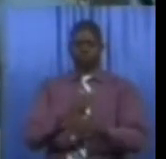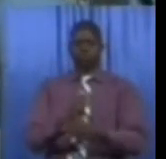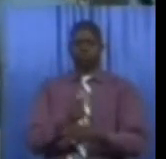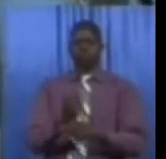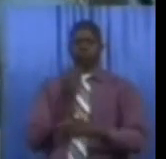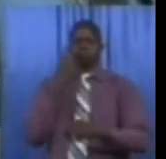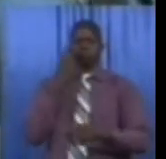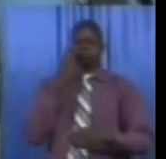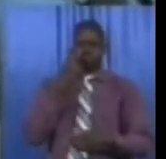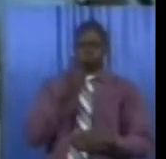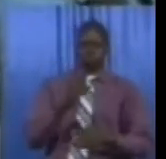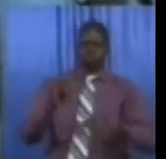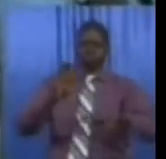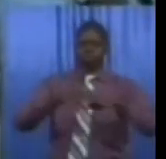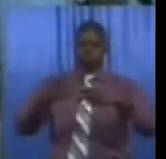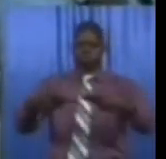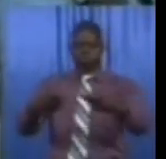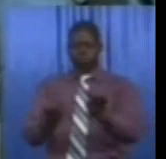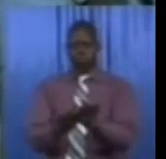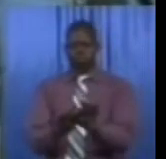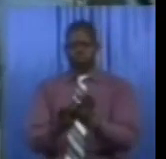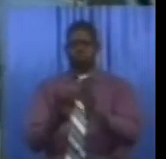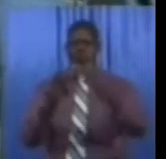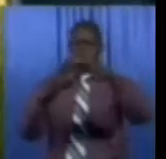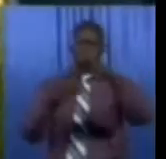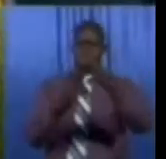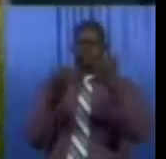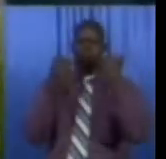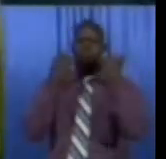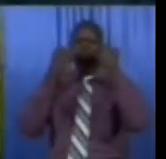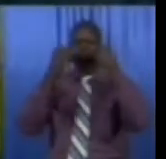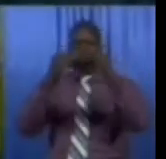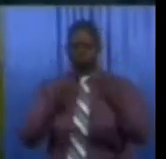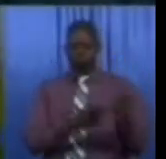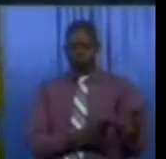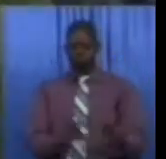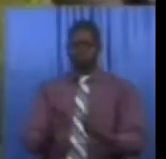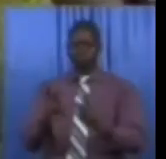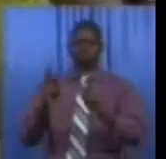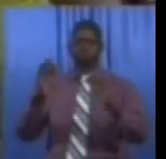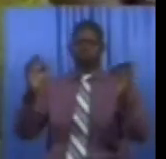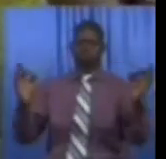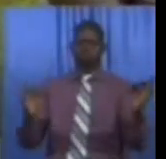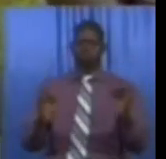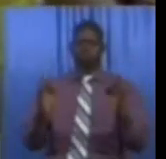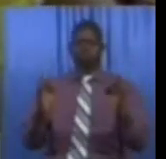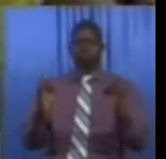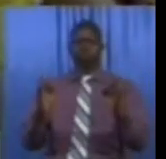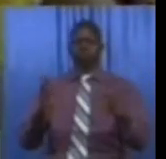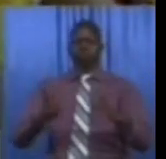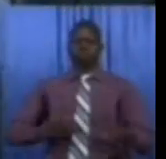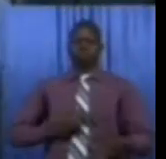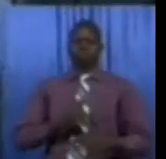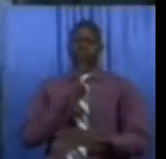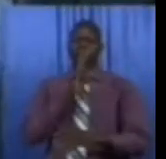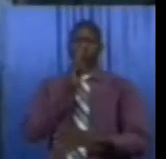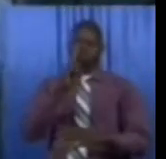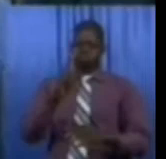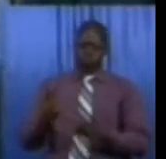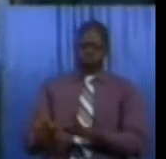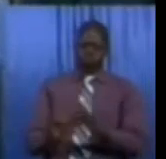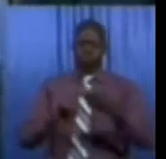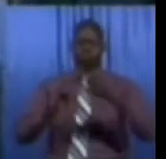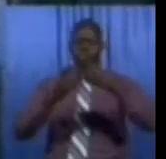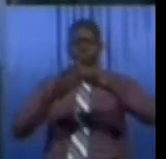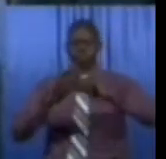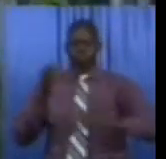en mettant en place des stands d'information pendant la célébration et nouer vraiment les contacts. Le Forum